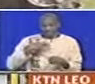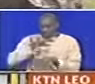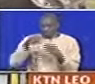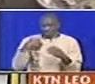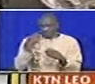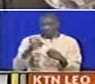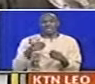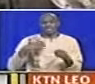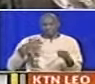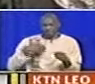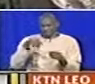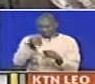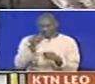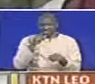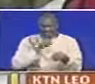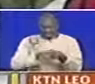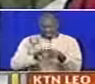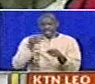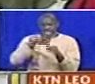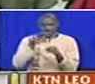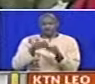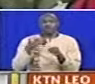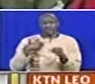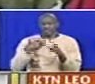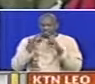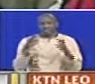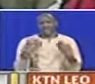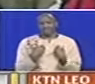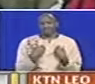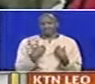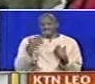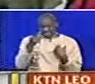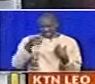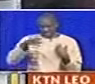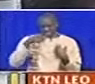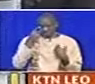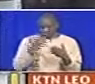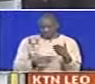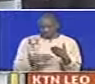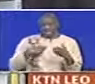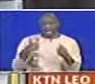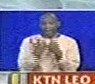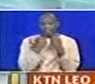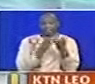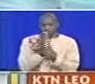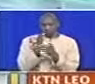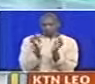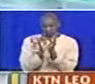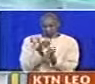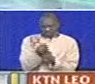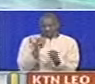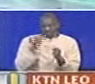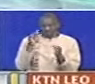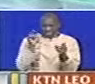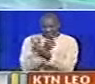amani wakati na baada ya uchaguzi. Uchaguzi wa bunge la Nyari Bari Chache utafanyika kwa njia ya elektroniki, huku wapiga kura